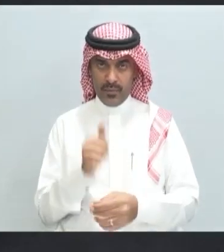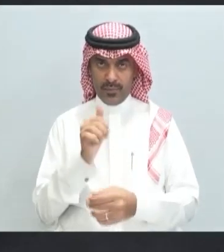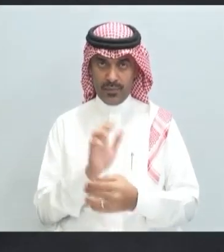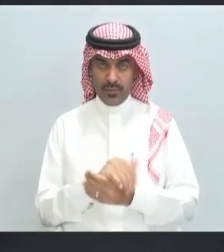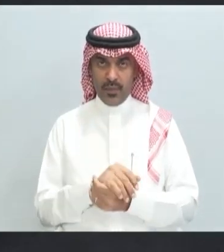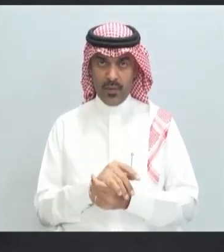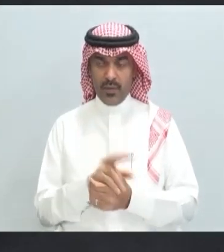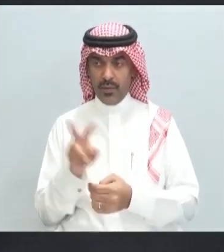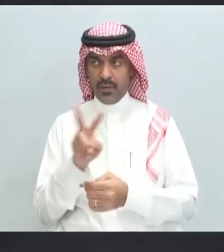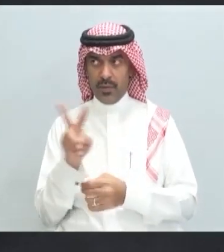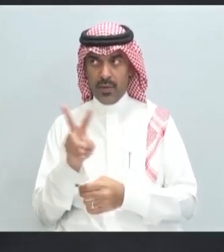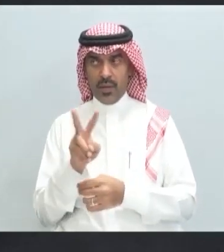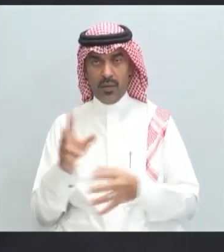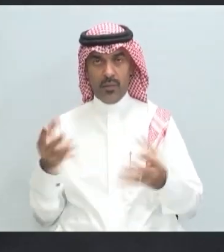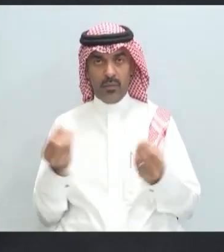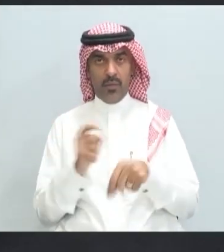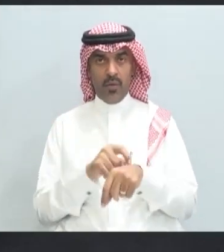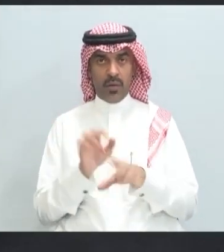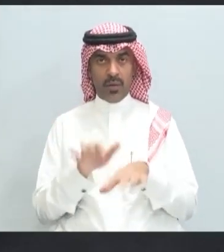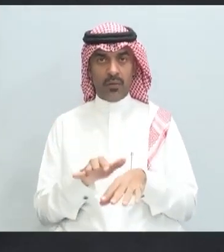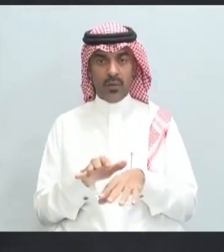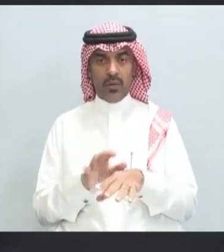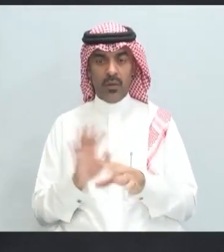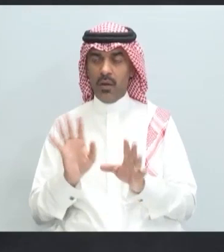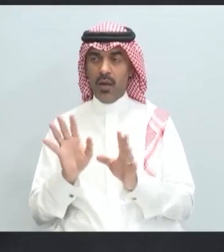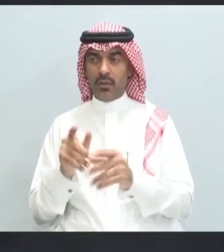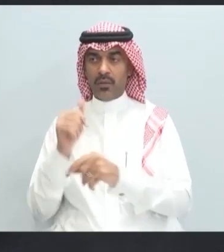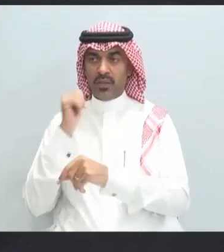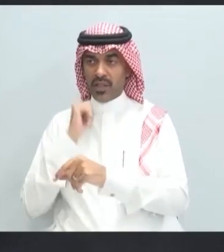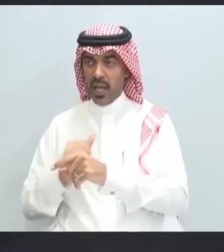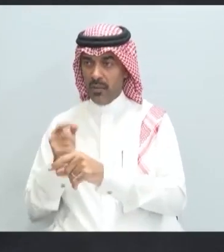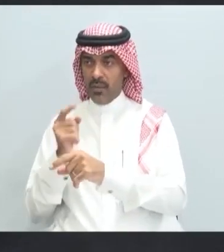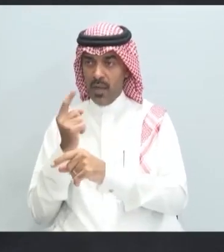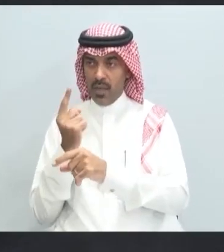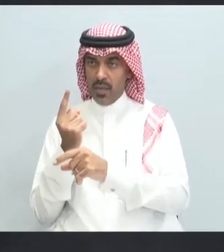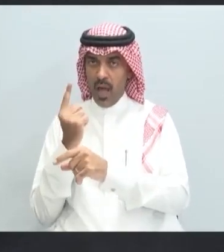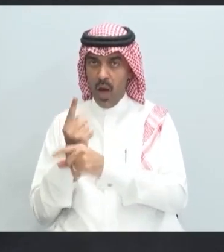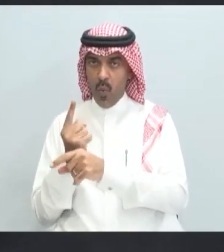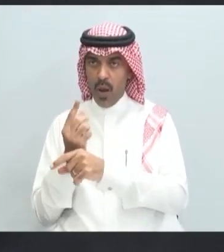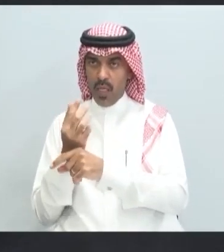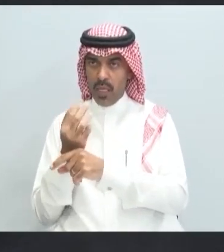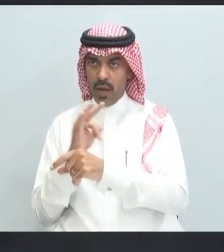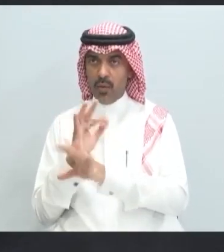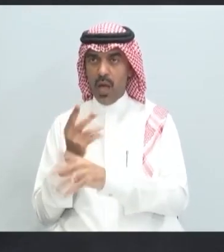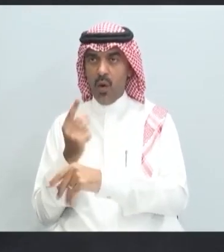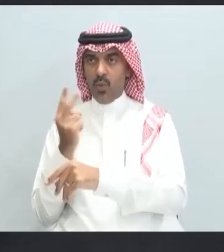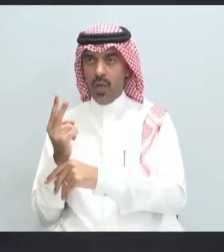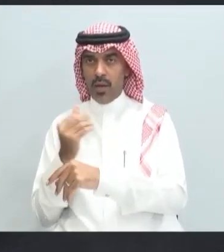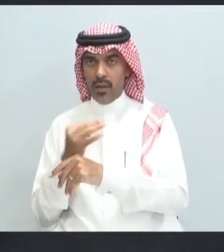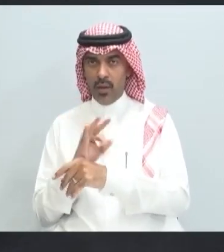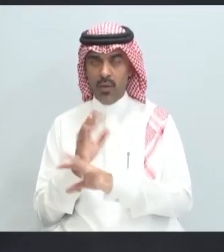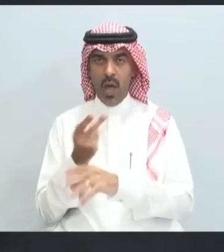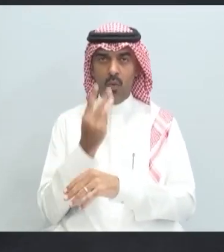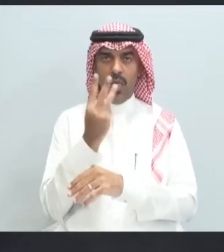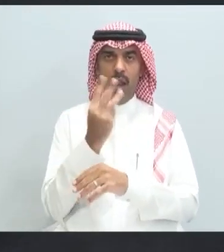الحادثتين يقعان في نفس الوقت طبعا لا الطالب اما ان يكون في الصف الاول الثانوي او يكون في الصف الثاني ثانوي او يكون في